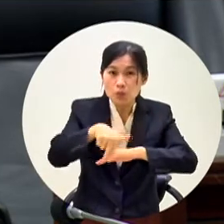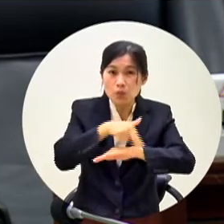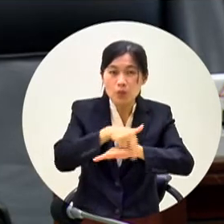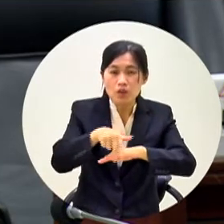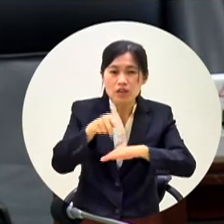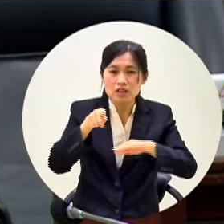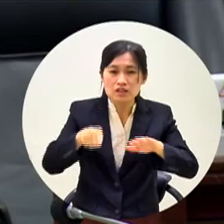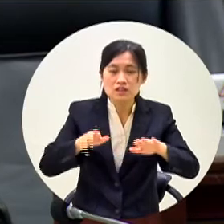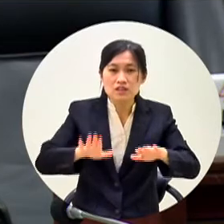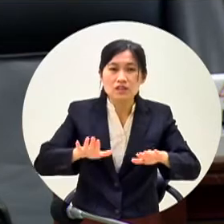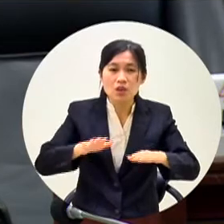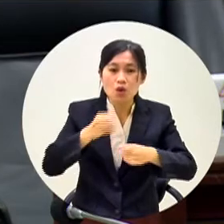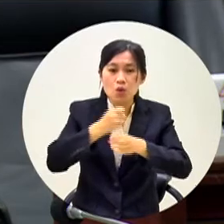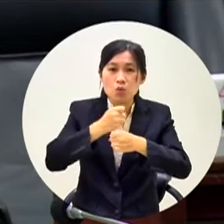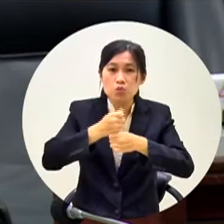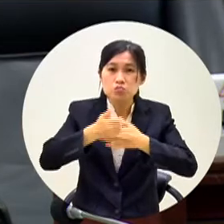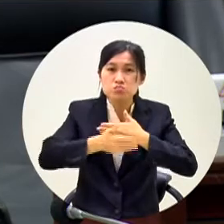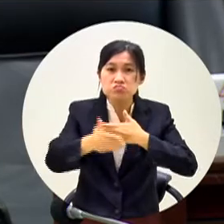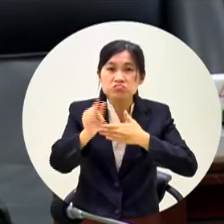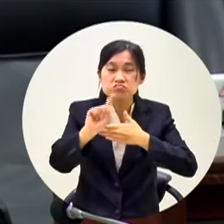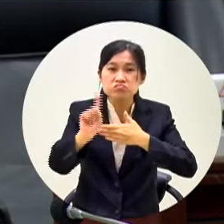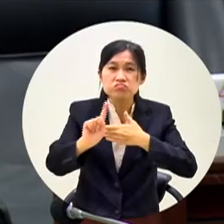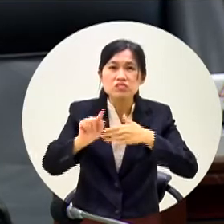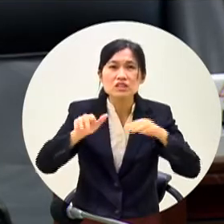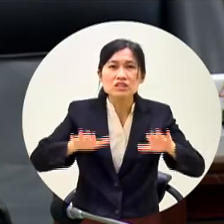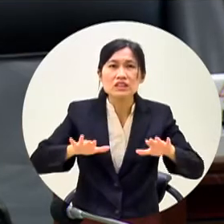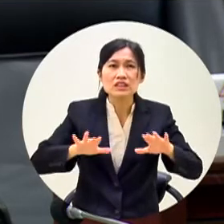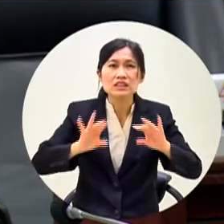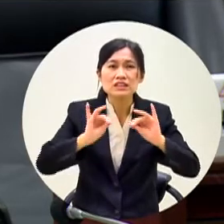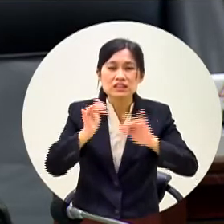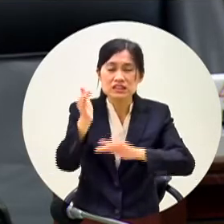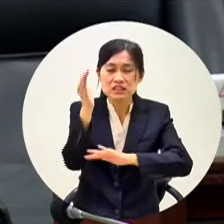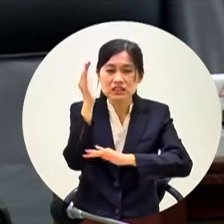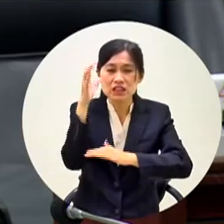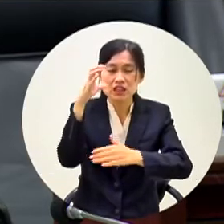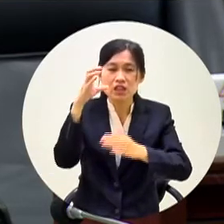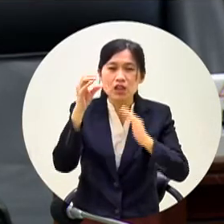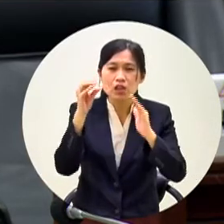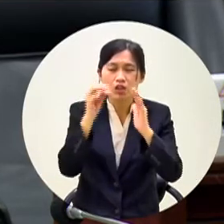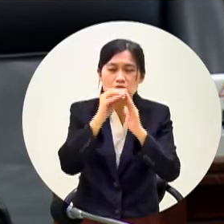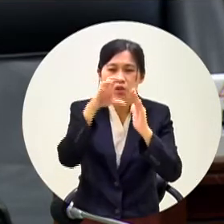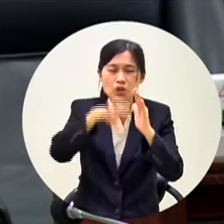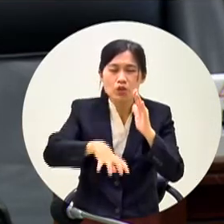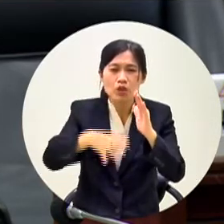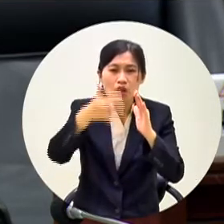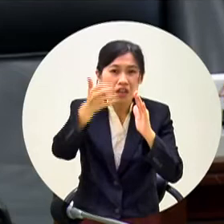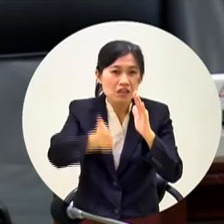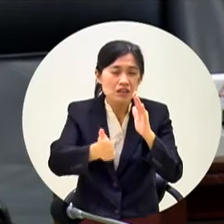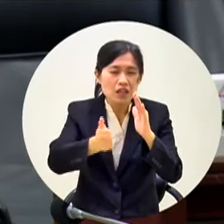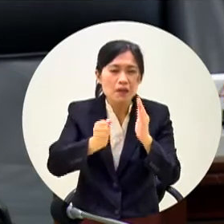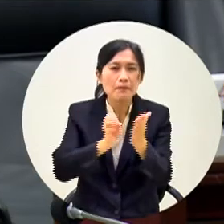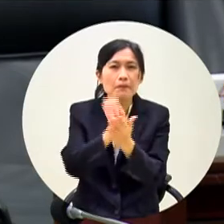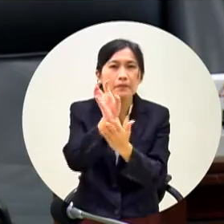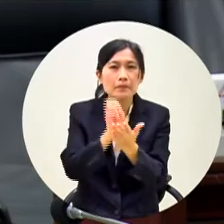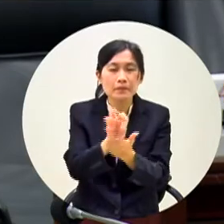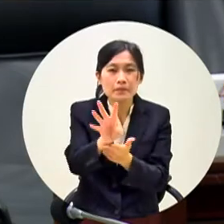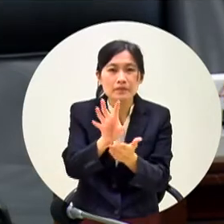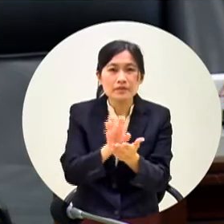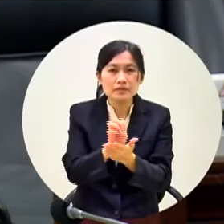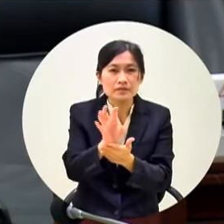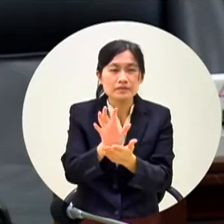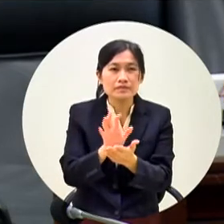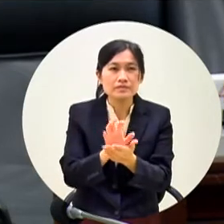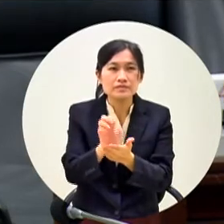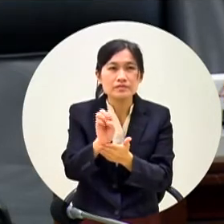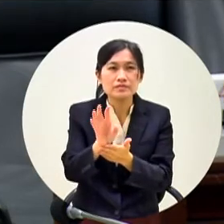安尼地政局吼，安尼局长是毋是起来报告一下？请